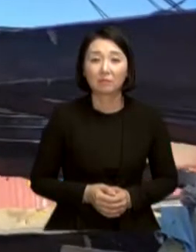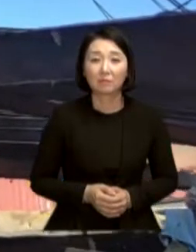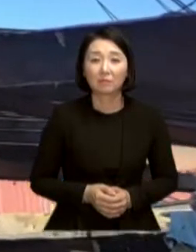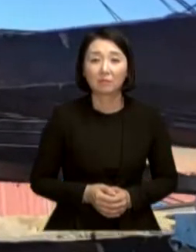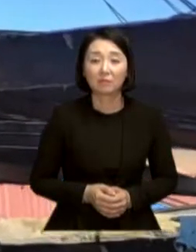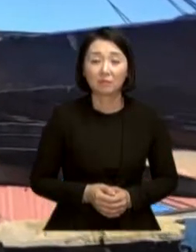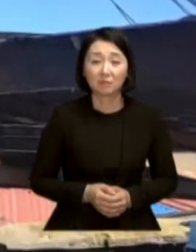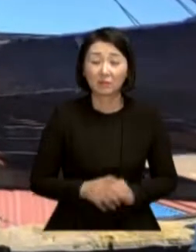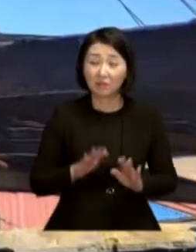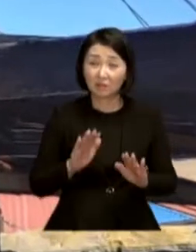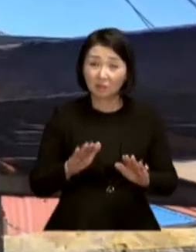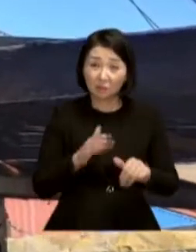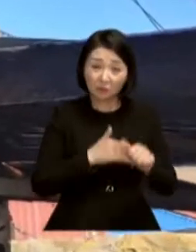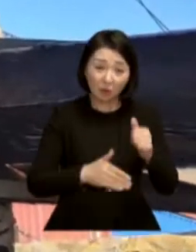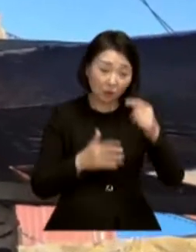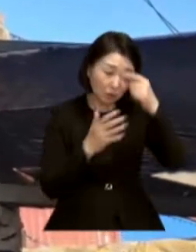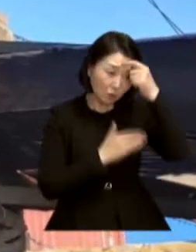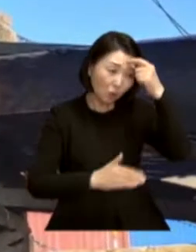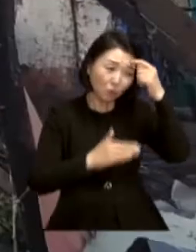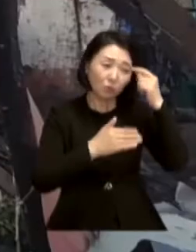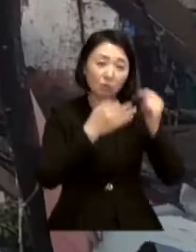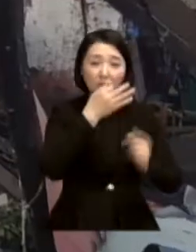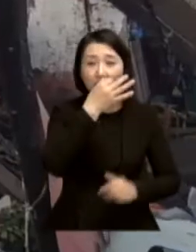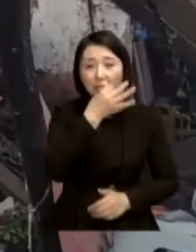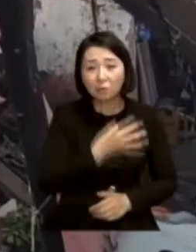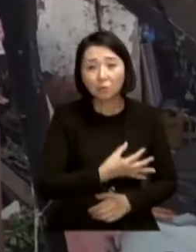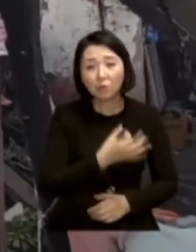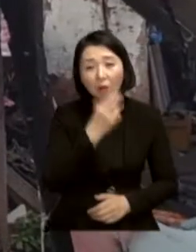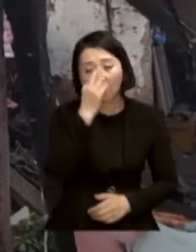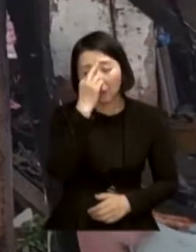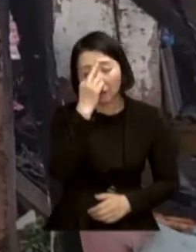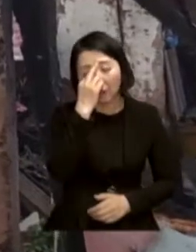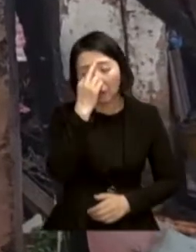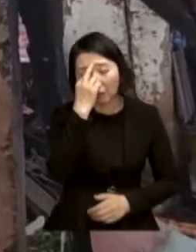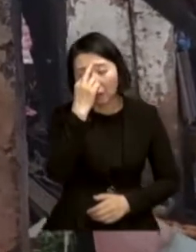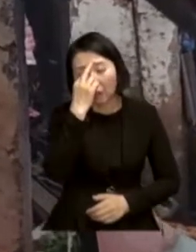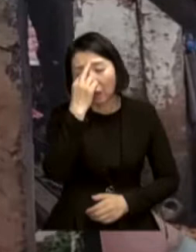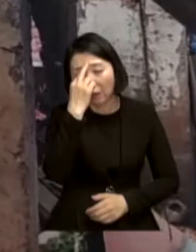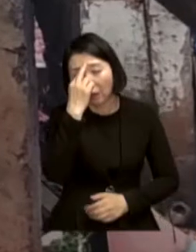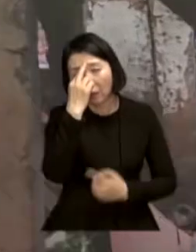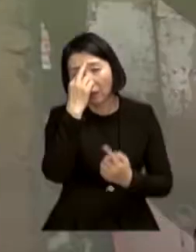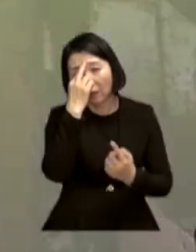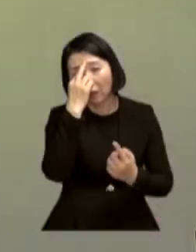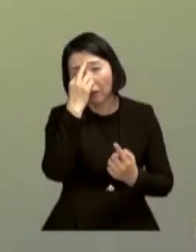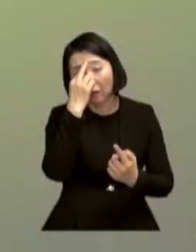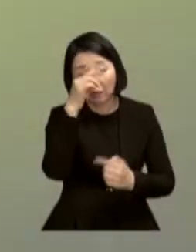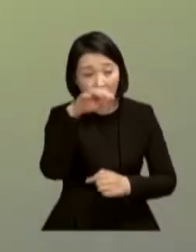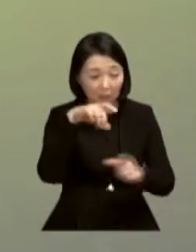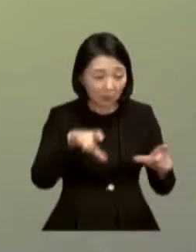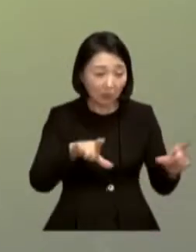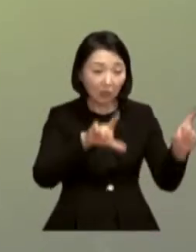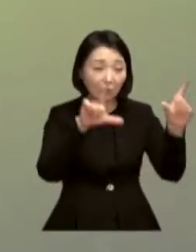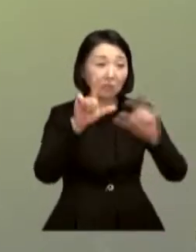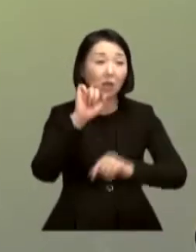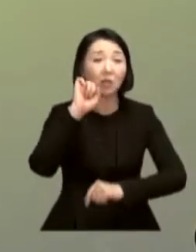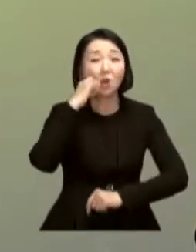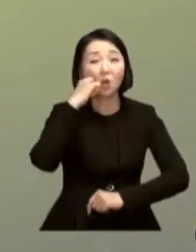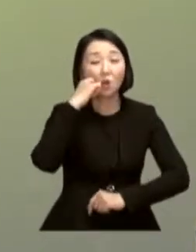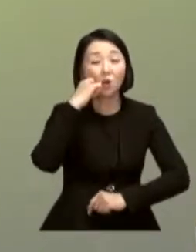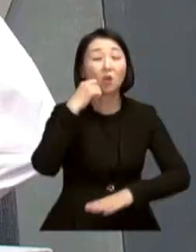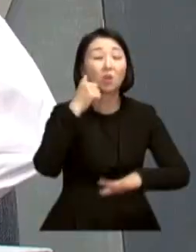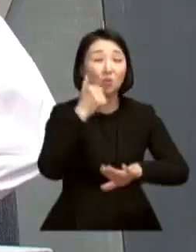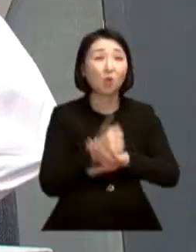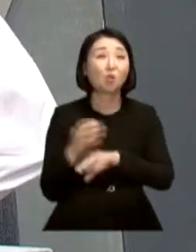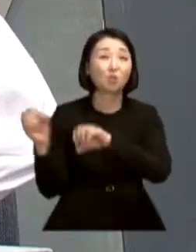지금 이제 그 성도들이 한동안 너무나 힘들어서 그 지역을 막 그 어떻게 살 수 있는 공간이 없어서 그